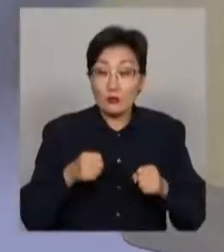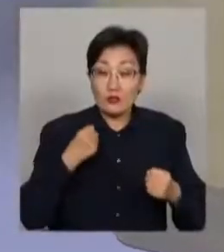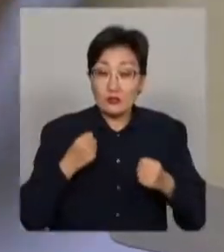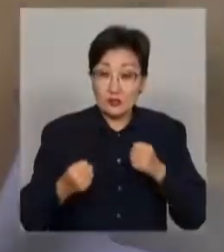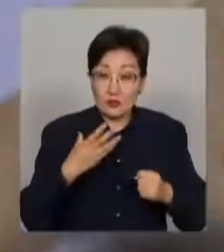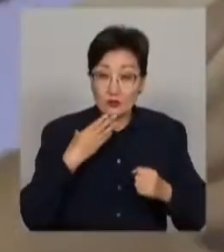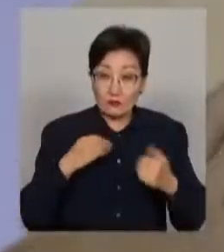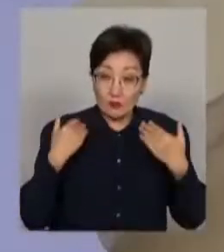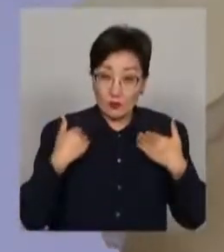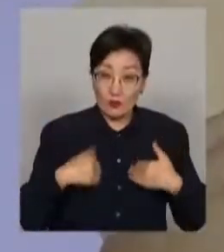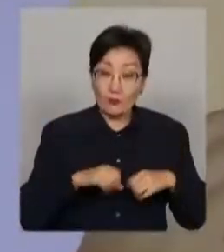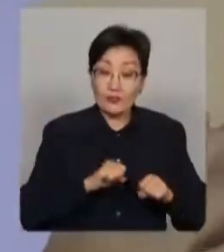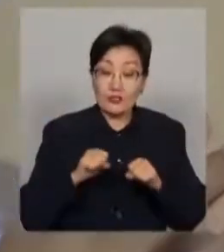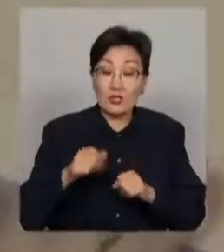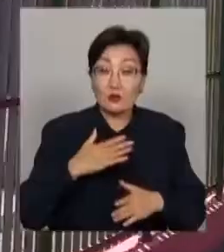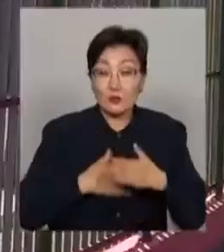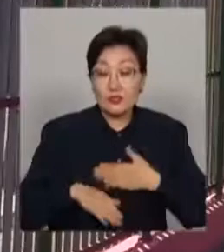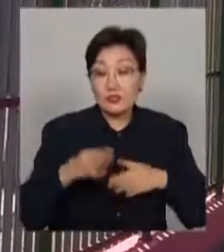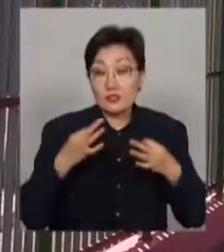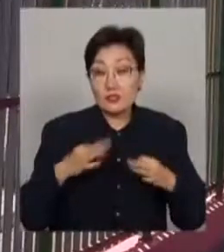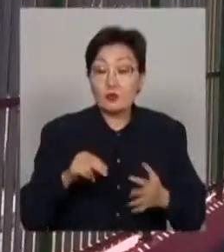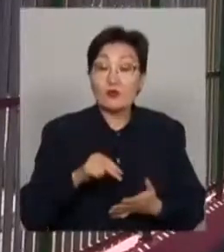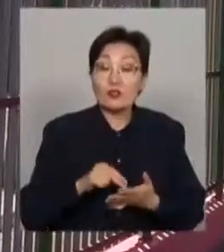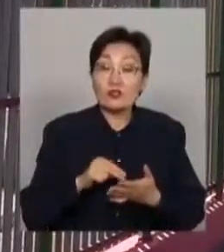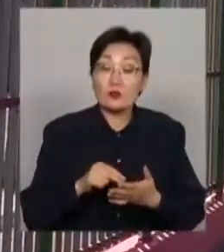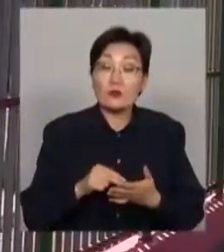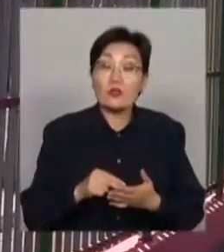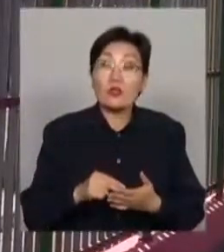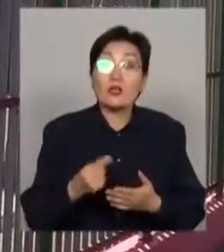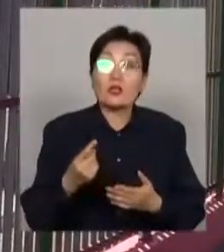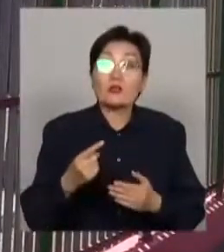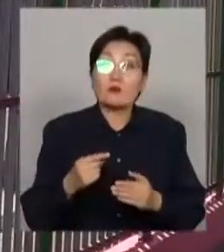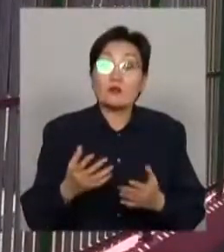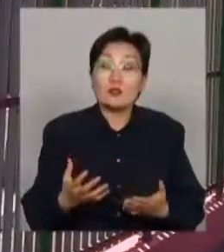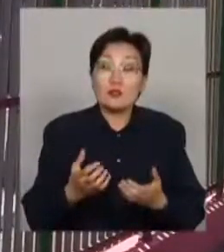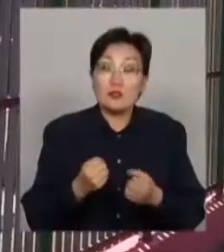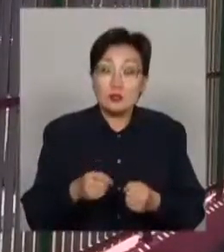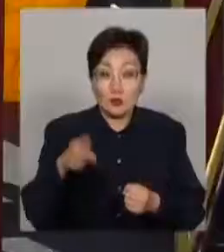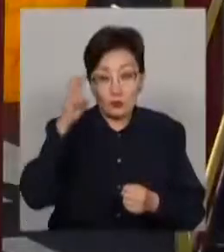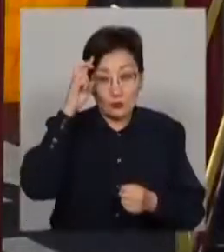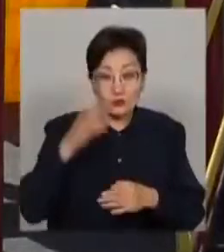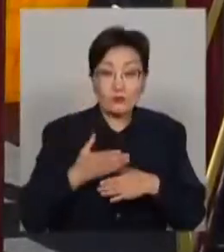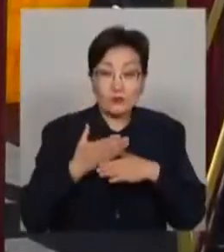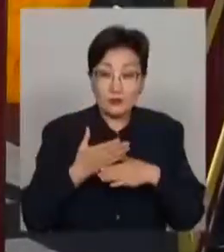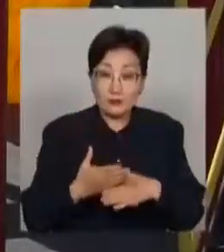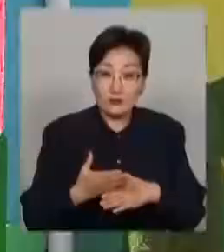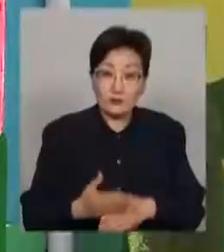свой иммунитет. Радует и доступная цена, так как садик получает господдержку.